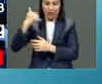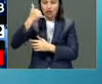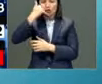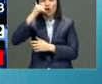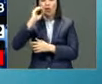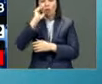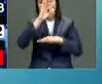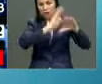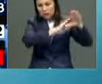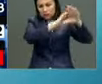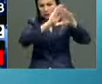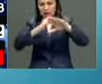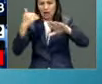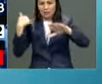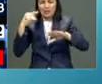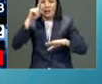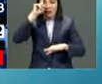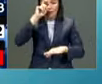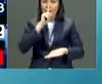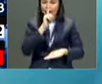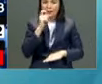นี้นะครับจับขึ้นมาคล้ายกันนะครับแล้วก็มีให้กดดาวน์โหลดต่างๆท่านถ้าเห็นอย่างนี้แต่ว่าท่านอาจจะเข้าเว็บไซต์ที่ไม่ถูกต้องไม่ต้องทำอะไรครับปิดนะครับปิดมันไปซะไม่ต้องเข้าไปยุ่งกับเขานะครับเขาแค่เราไปยุ่งกับเขานะอาจจะมีปัญหาอื่นตามมานะครับซึ่งเราก็ได้รับการร้องเรียนนะครับในช่วงที่ผ่านมา2